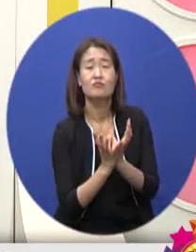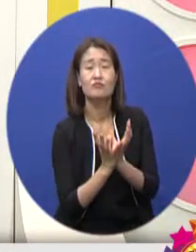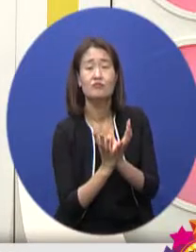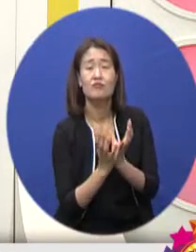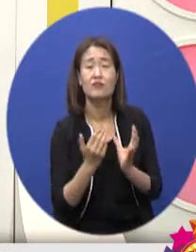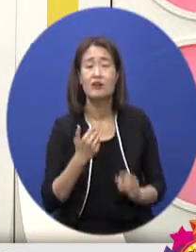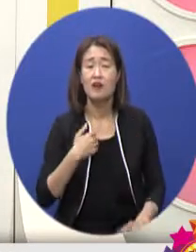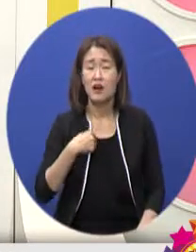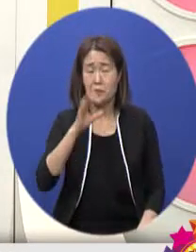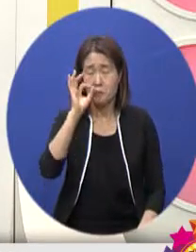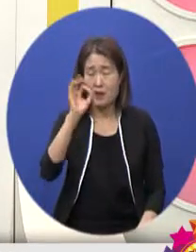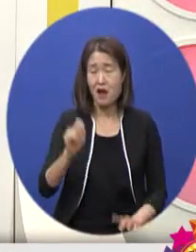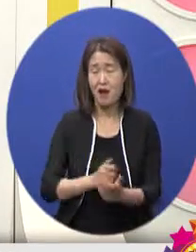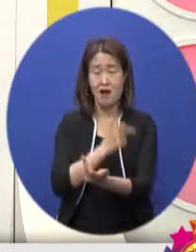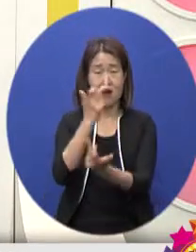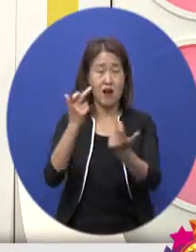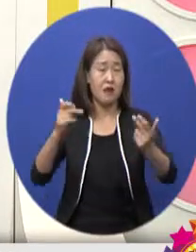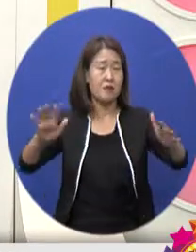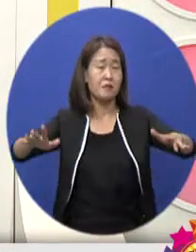꽃 산바람도